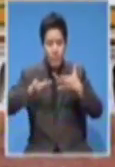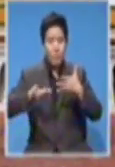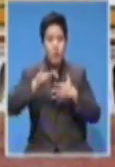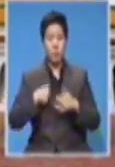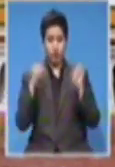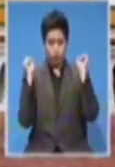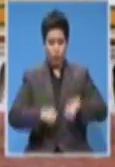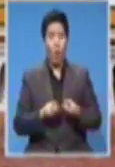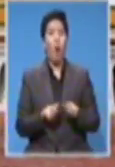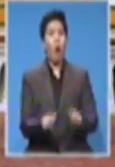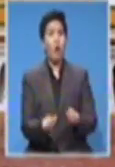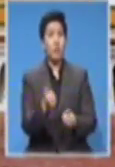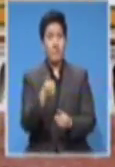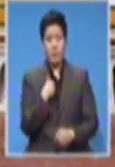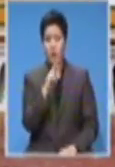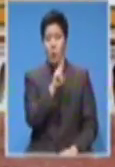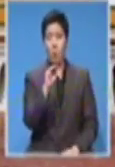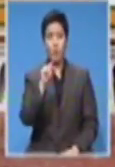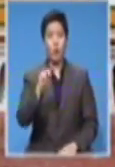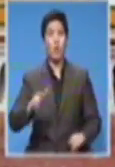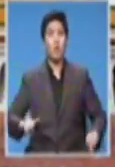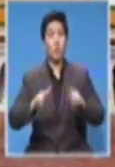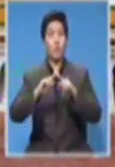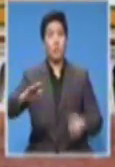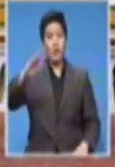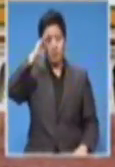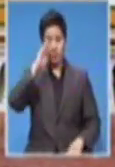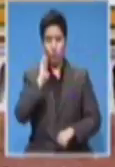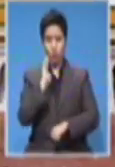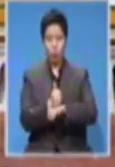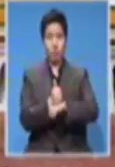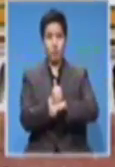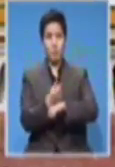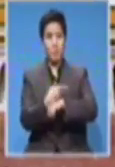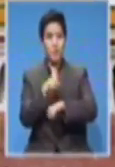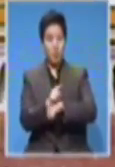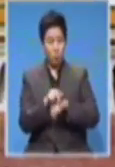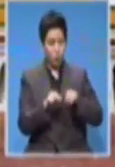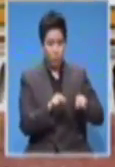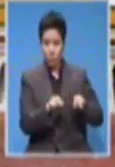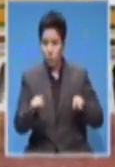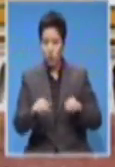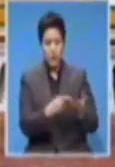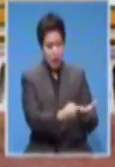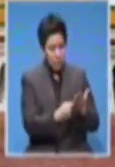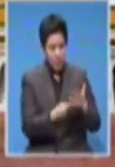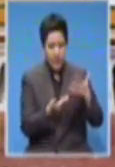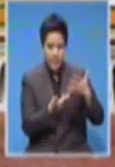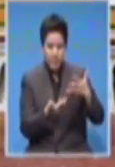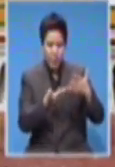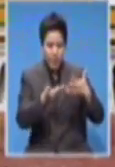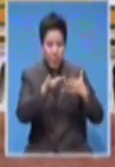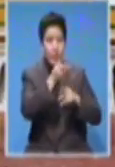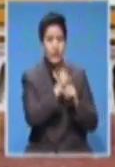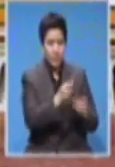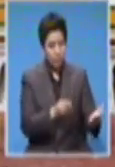นั้นนะครับมีรัฐมนตรีกลาโหมเป็นหัวหน้าเป็นประธานกรรมการตรงนี้นั่นนะเขาเสนอมาตามแท่งของเขาถ้าจะ